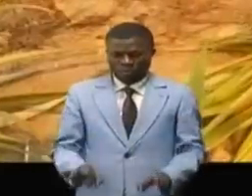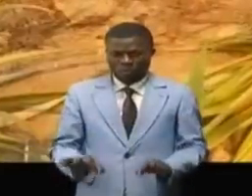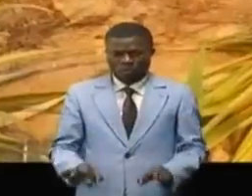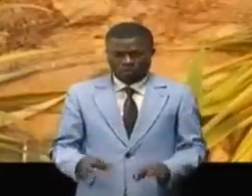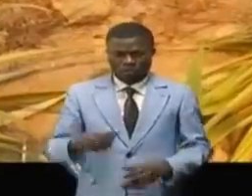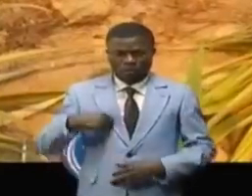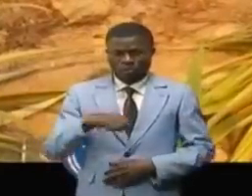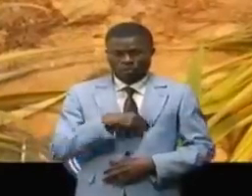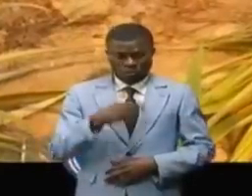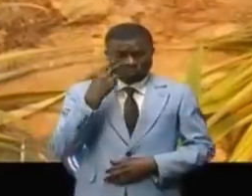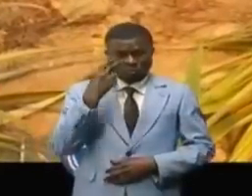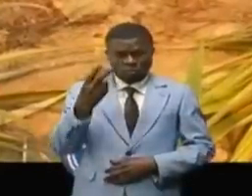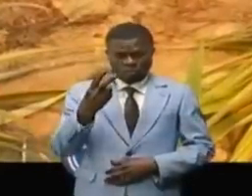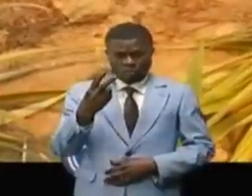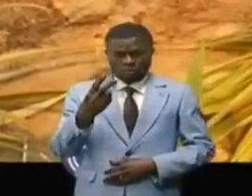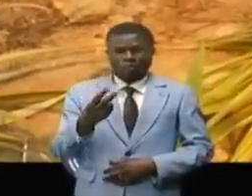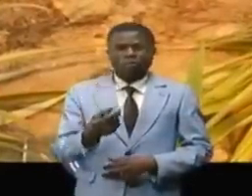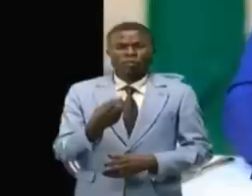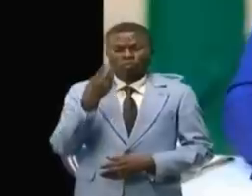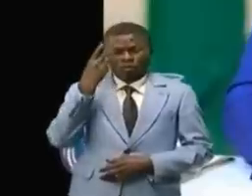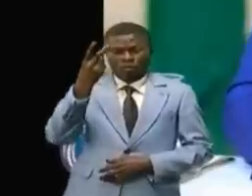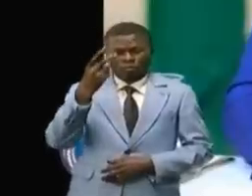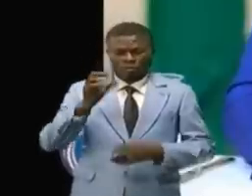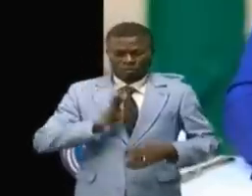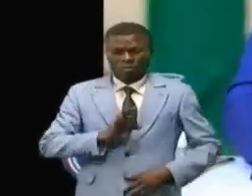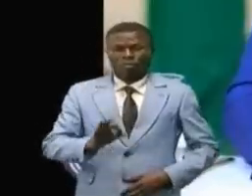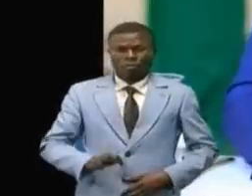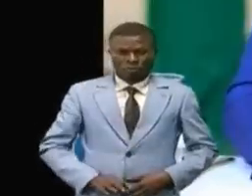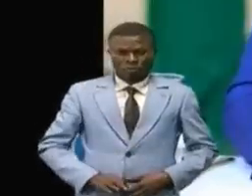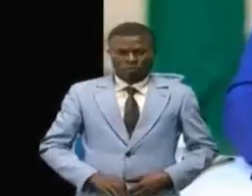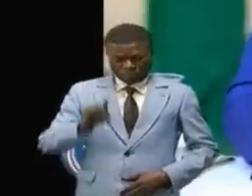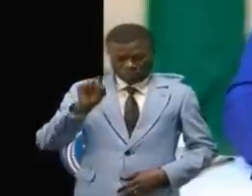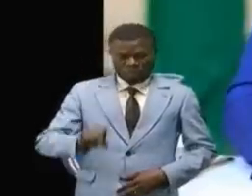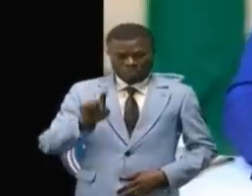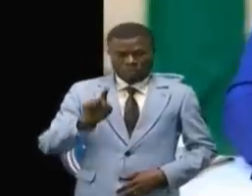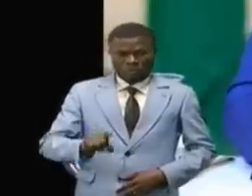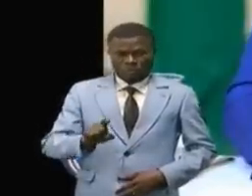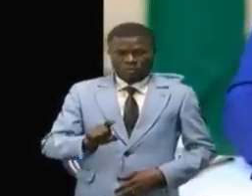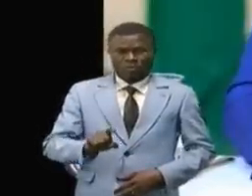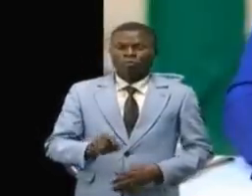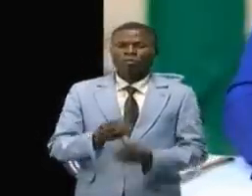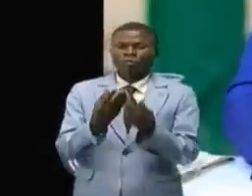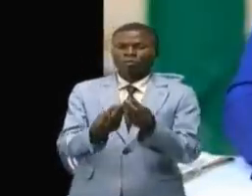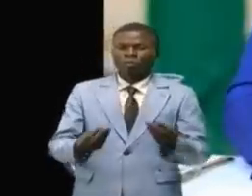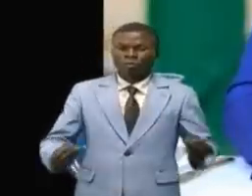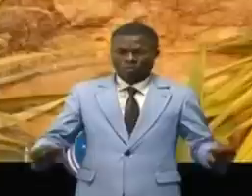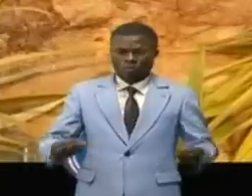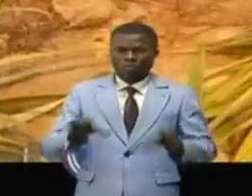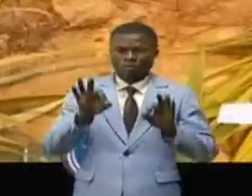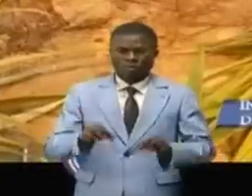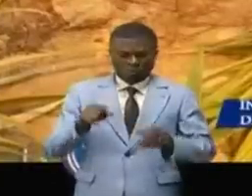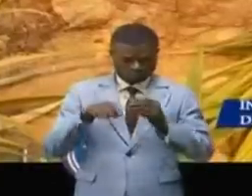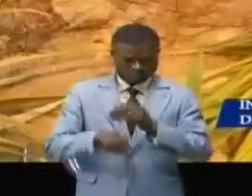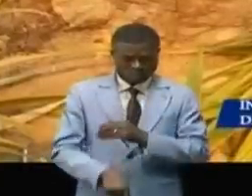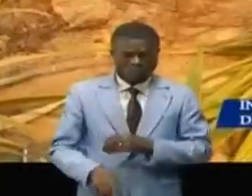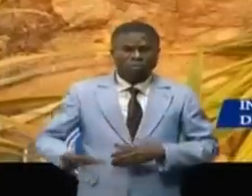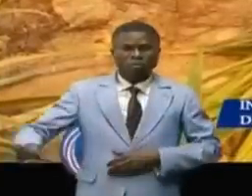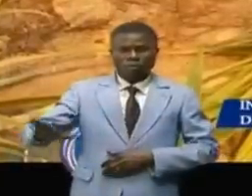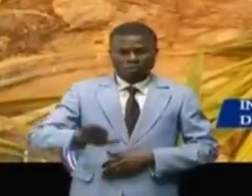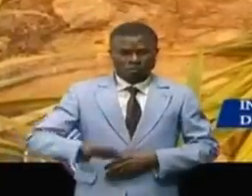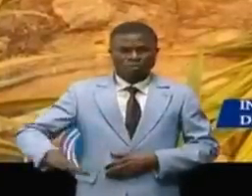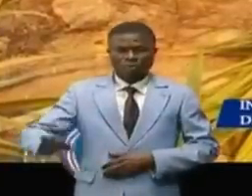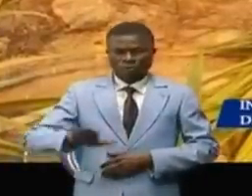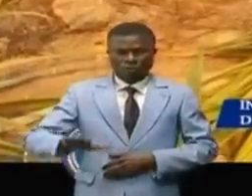suivi la vision du chef de l'État qui a dit il va y avoir maintenant revanche du sol sur le sous-sol donc les pays va être